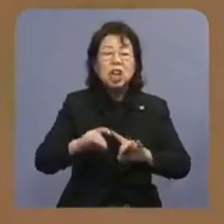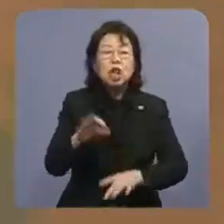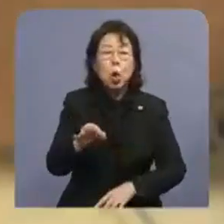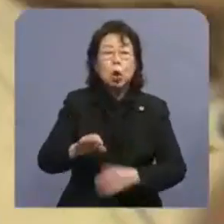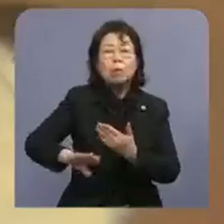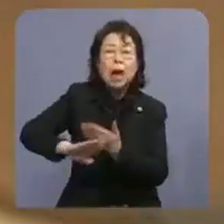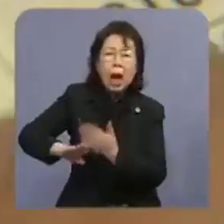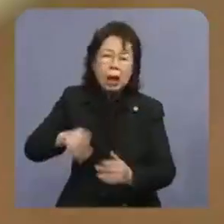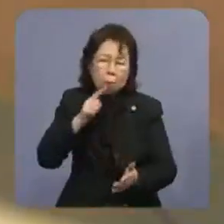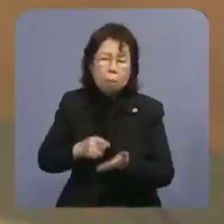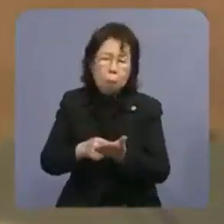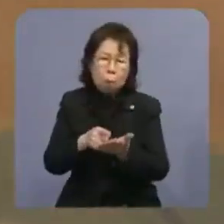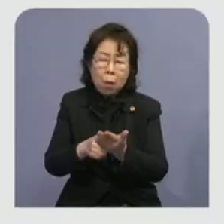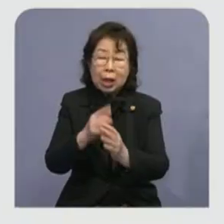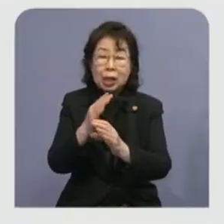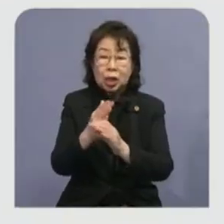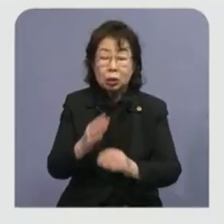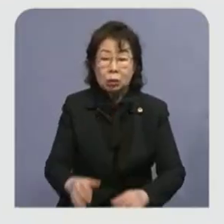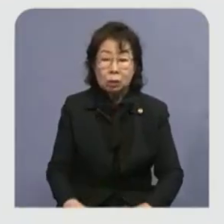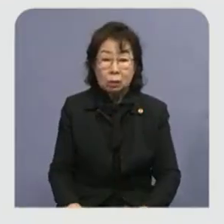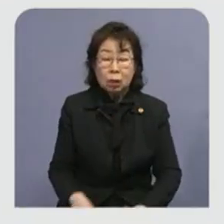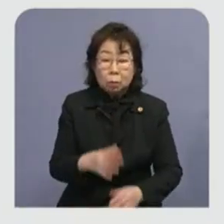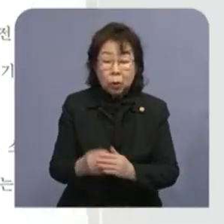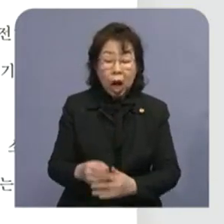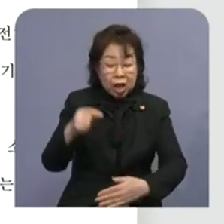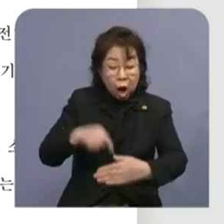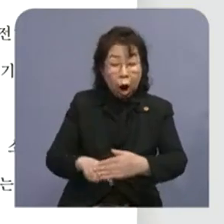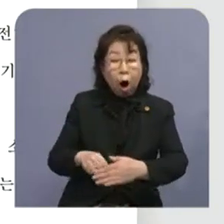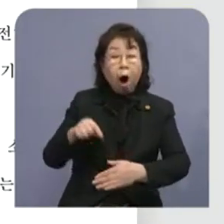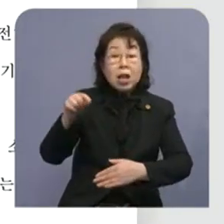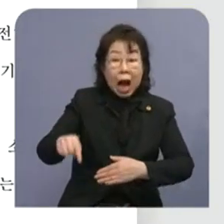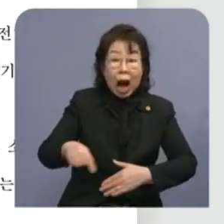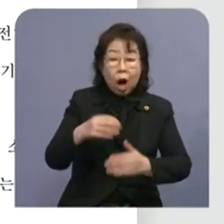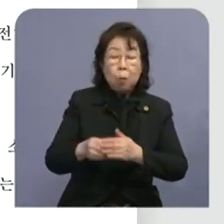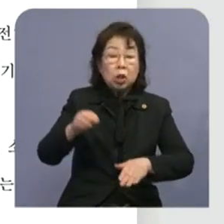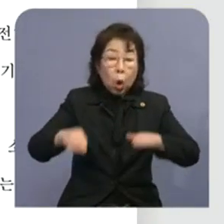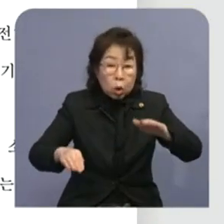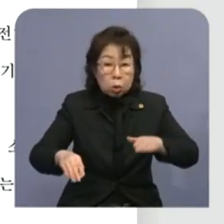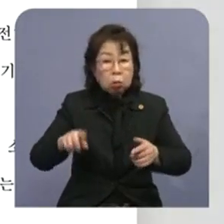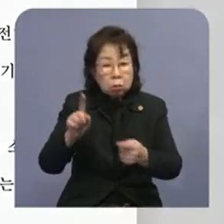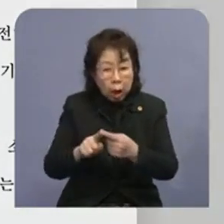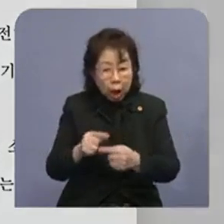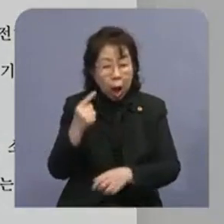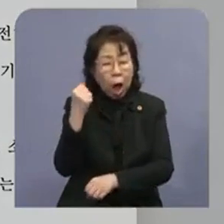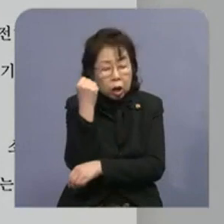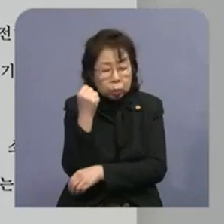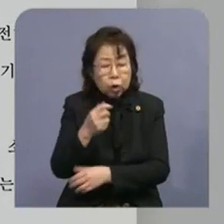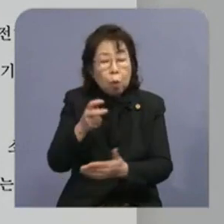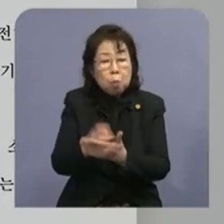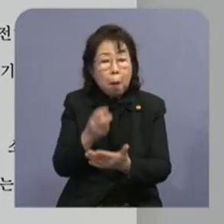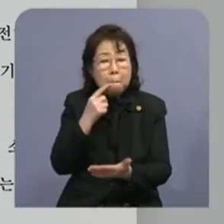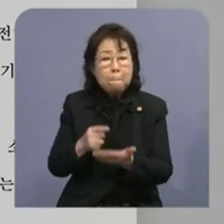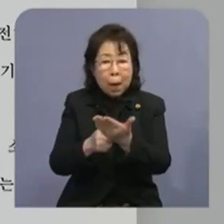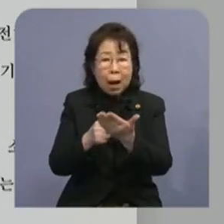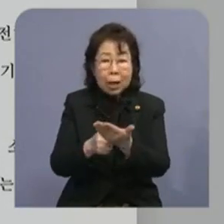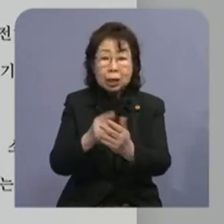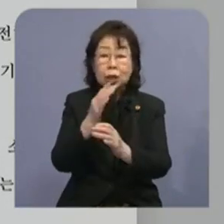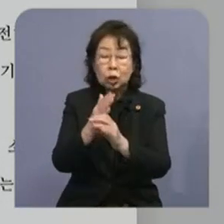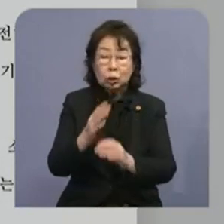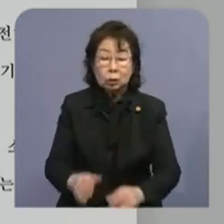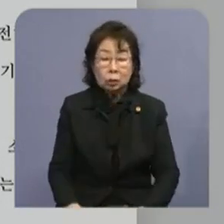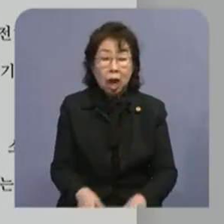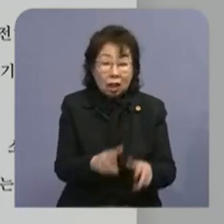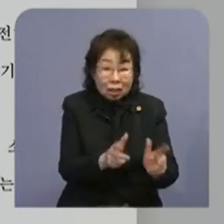한다는 요구가 끊이지 않습니다 최근엔 여야 의원들이 차등 요금제 도입에 근거가 될 법률안을 잇따라 발휘했습니다